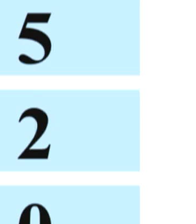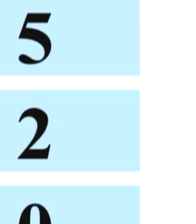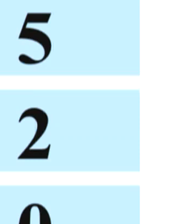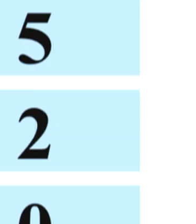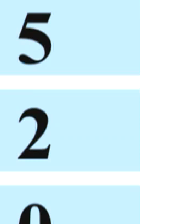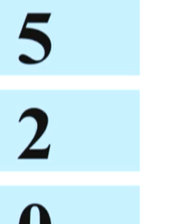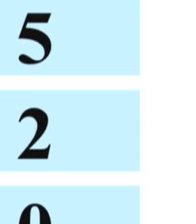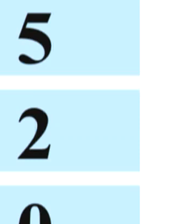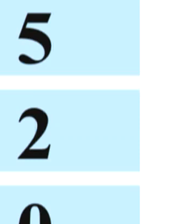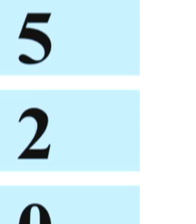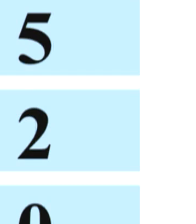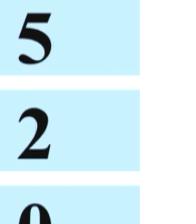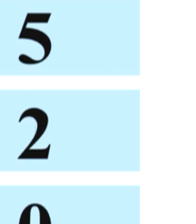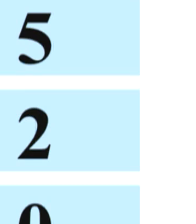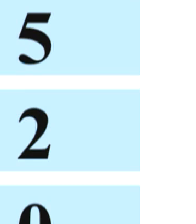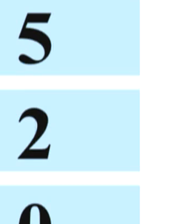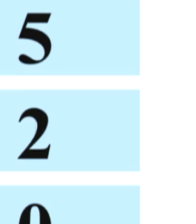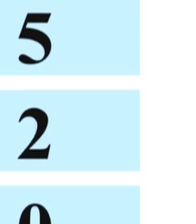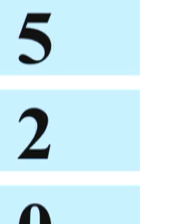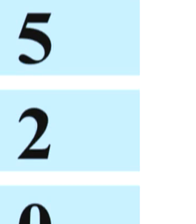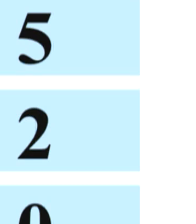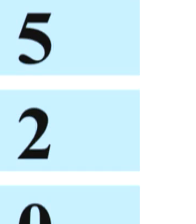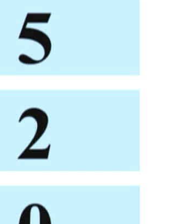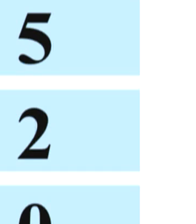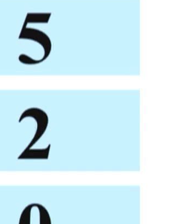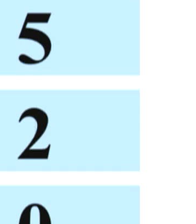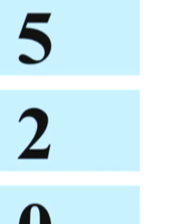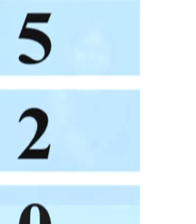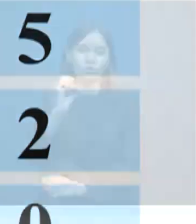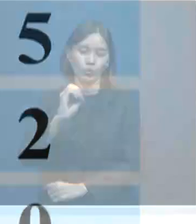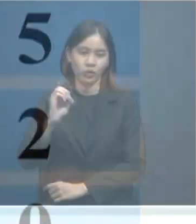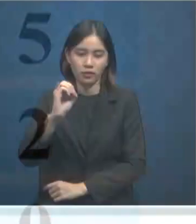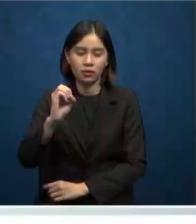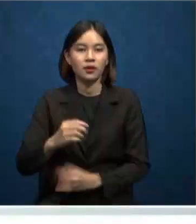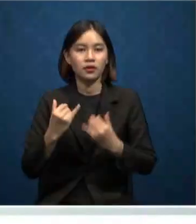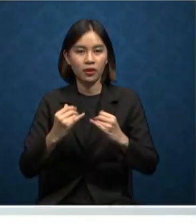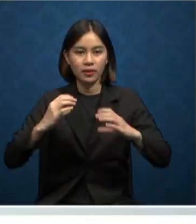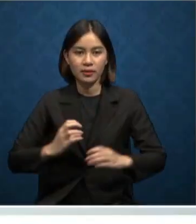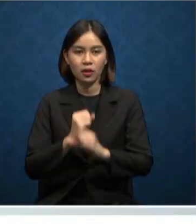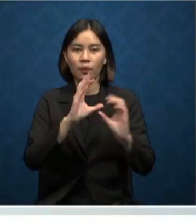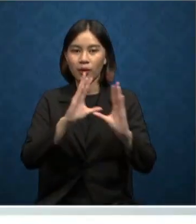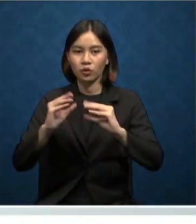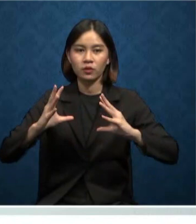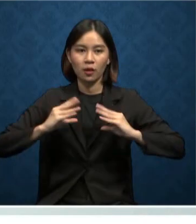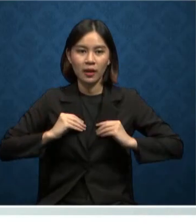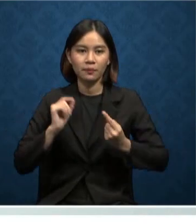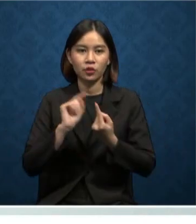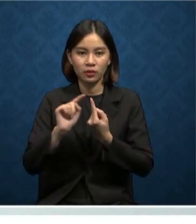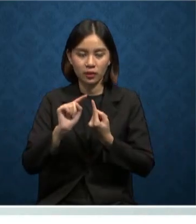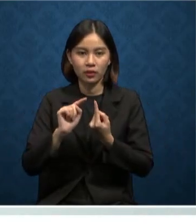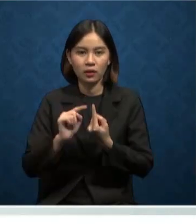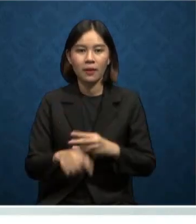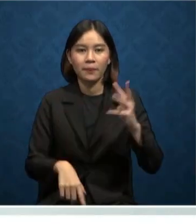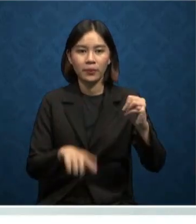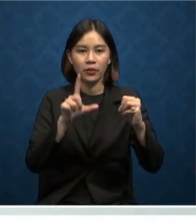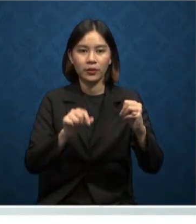า5เสียงนะครับงดออกเสียง2ไม่ลงคะแนนเสียงไม่มีนะครับเป็นอันว่าที่ประชุมเห็นชอบด้วยกับมา